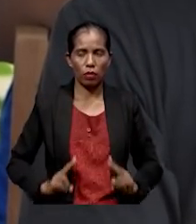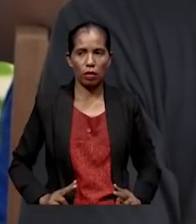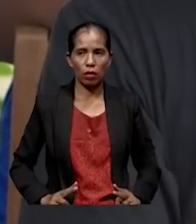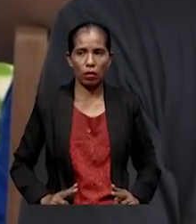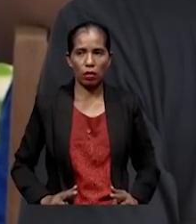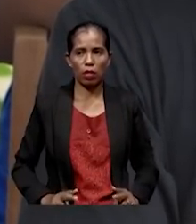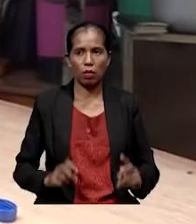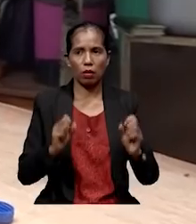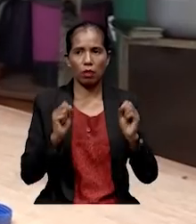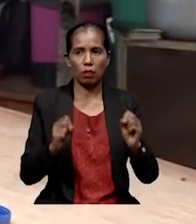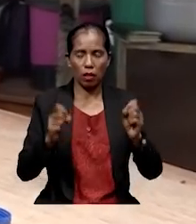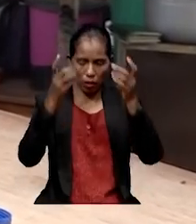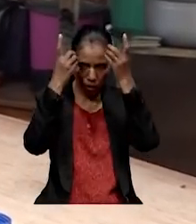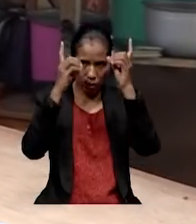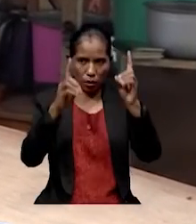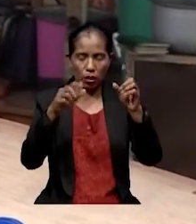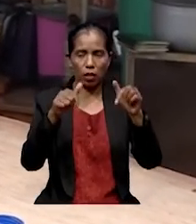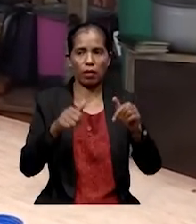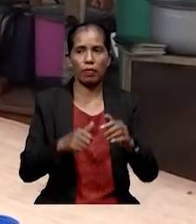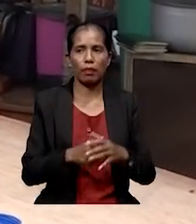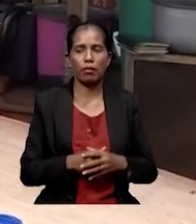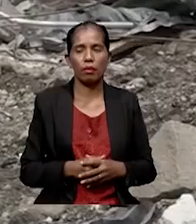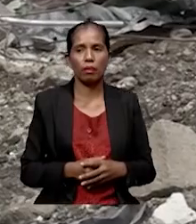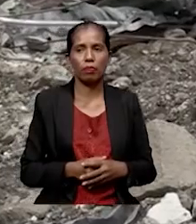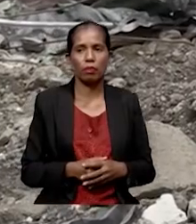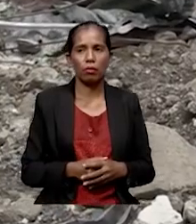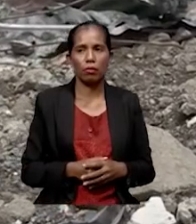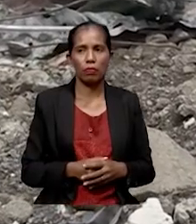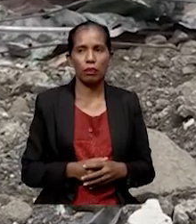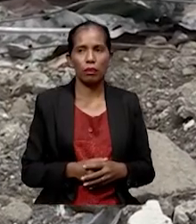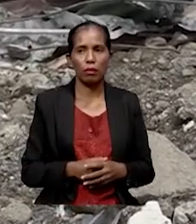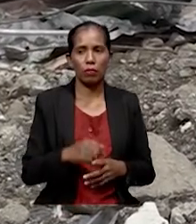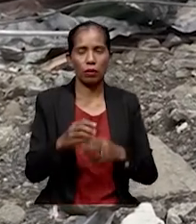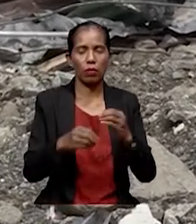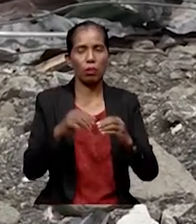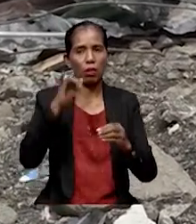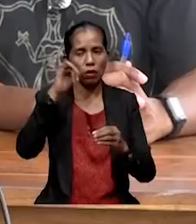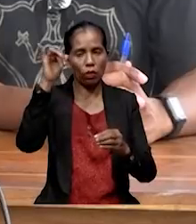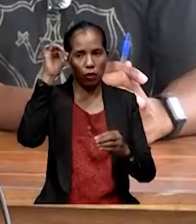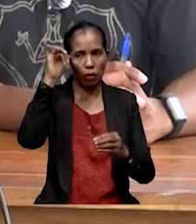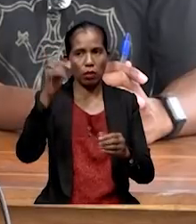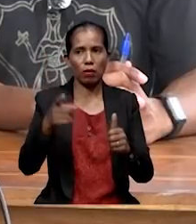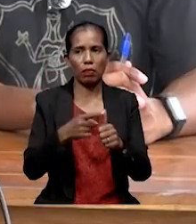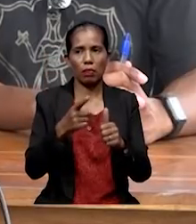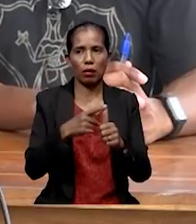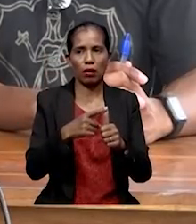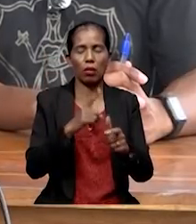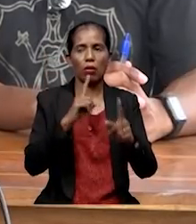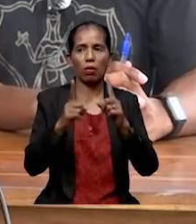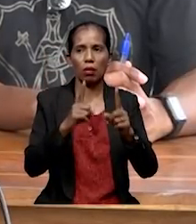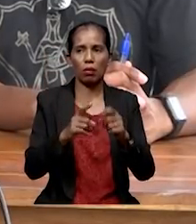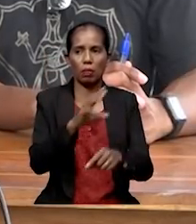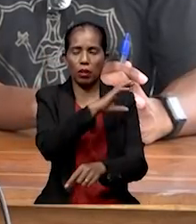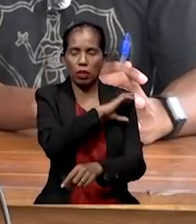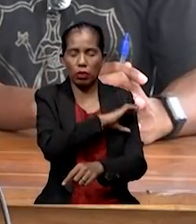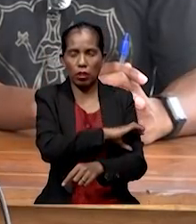nia ma bele hasai decisão nia ne bot tembe amni comprende compreensão kono ba atuação de orse i primeiro kono kulia kono ba segurança